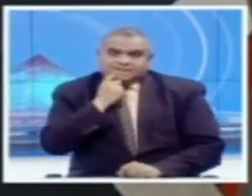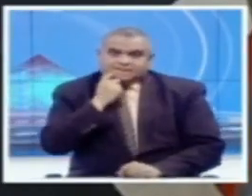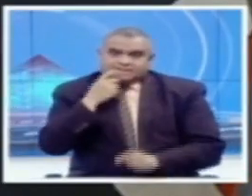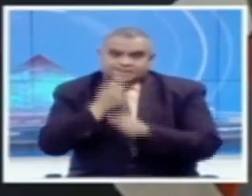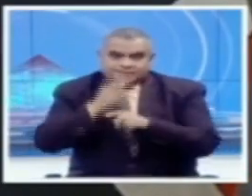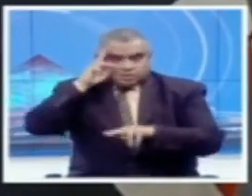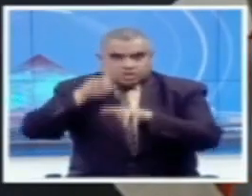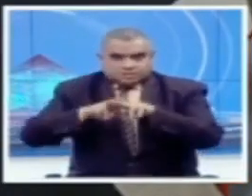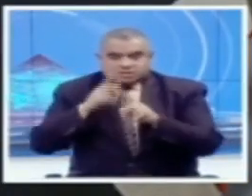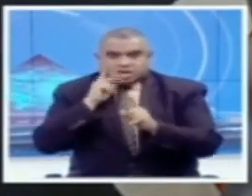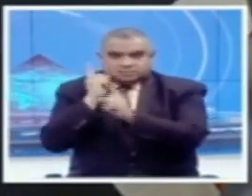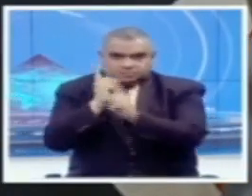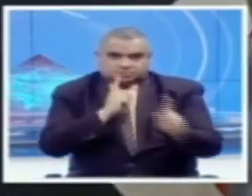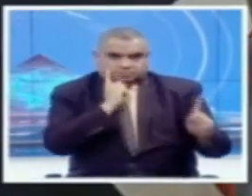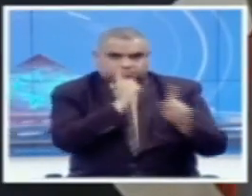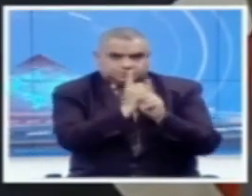وإسرائيل